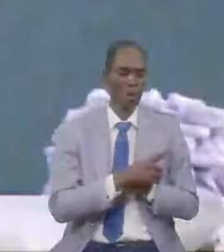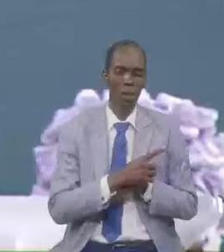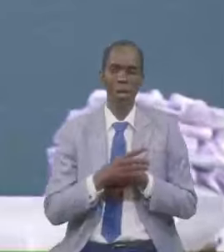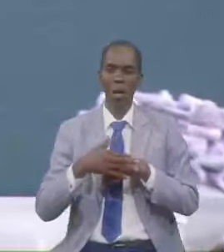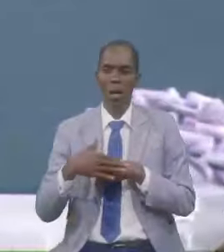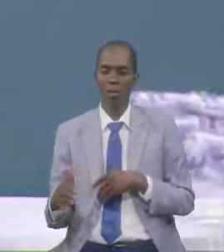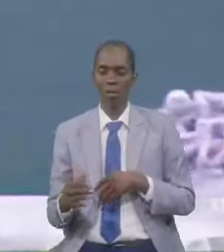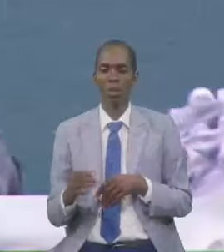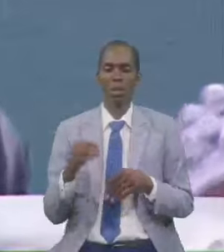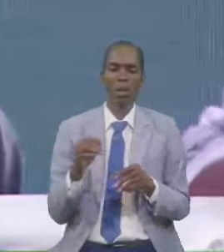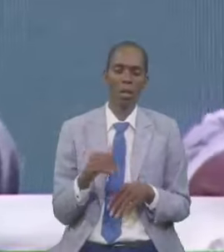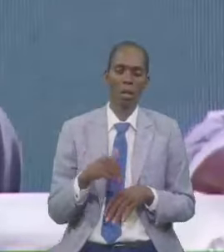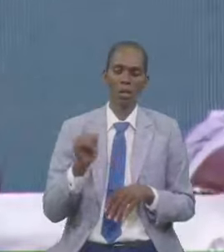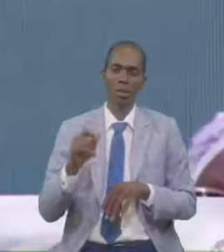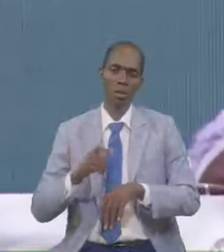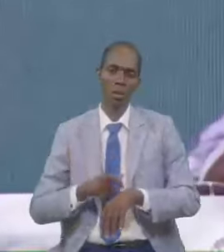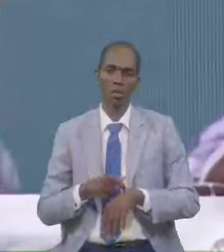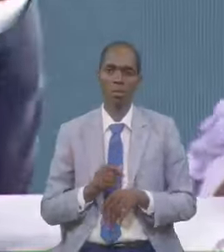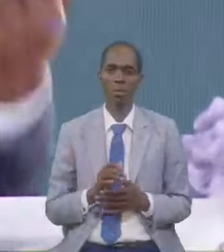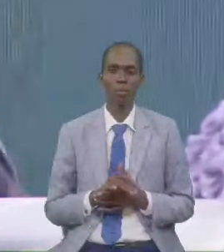రోజులో ఏమయ్యిందో అక్కడ దేవుని కృప మీకు